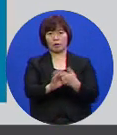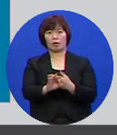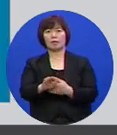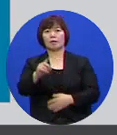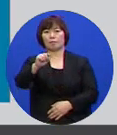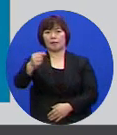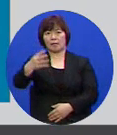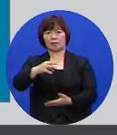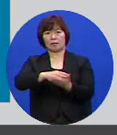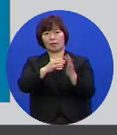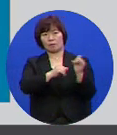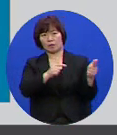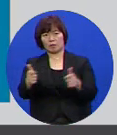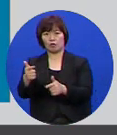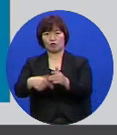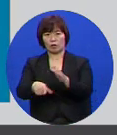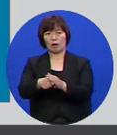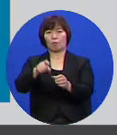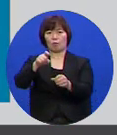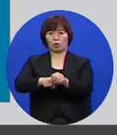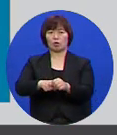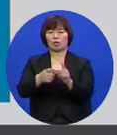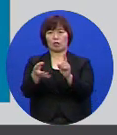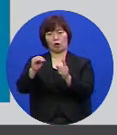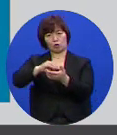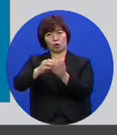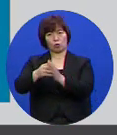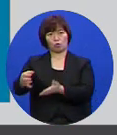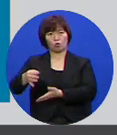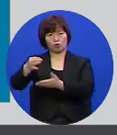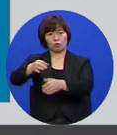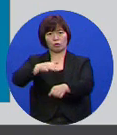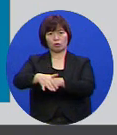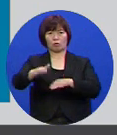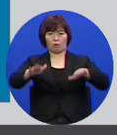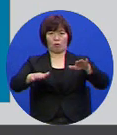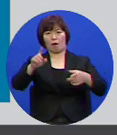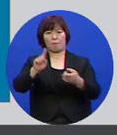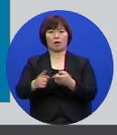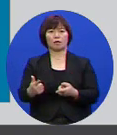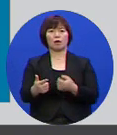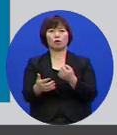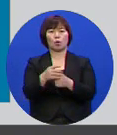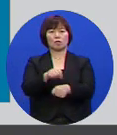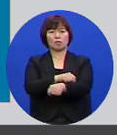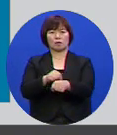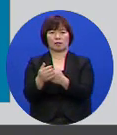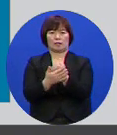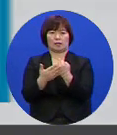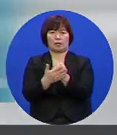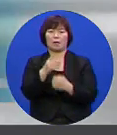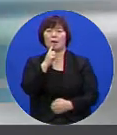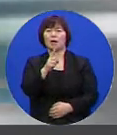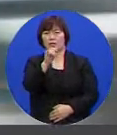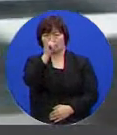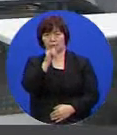1만 4천 명인 새마을 지도자를 대상으로 1억 원 안팎을 주는 건 형평에도 맞지 않고 특혜라는 지적이 나오고